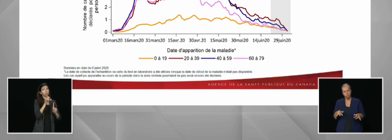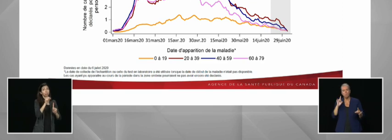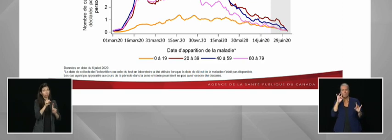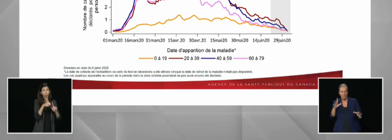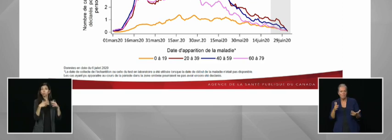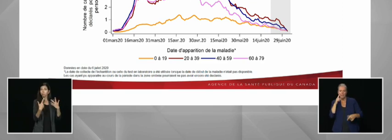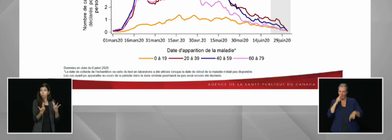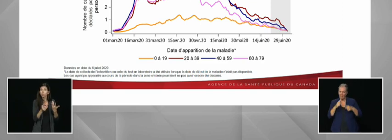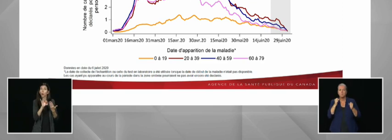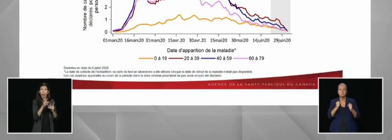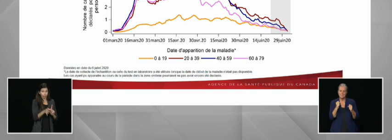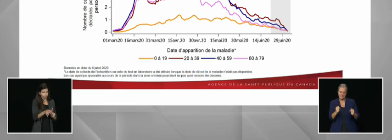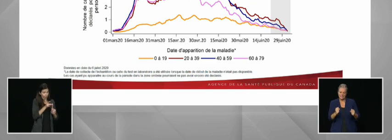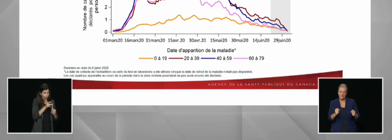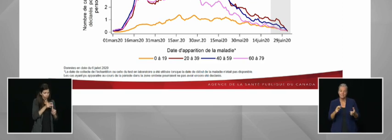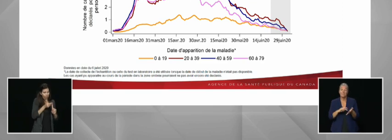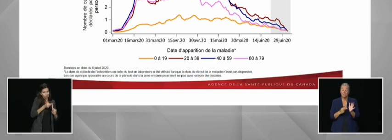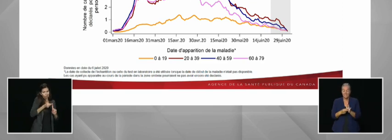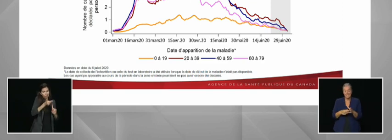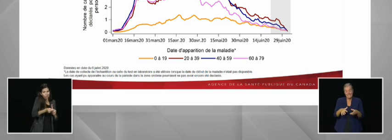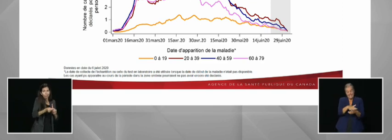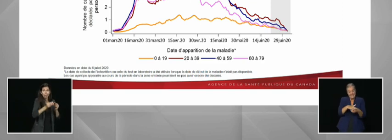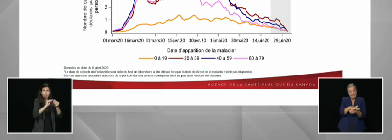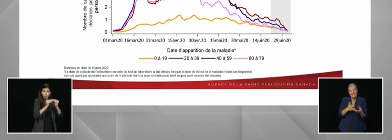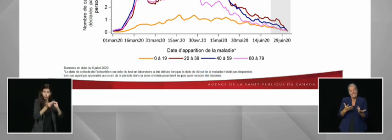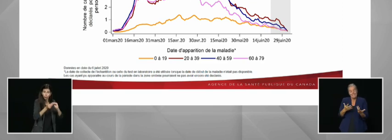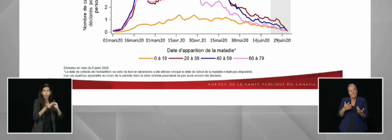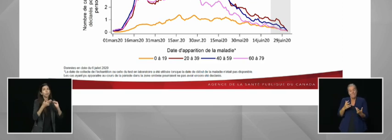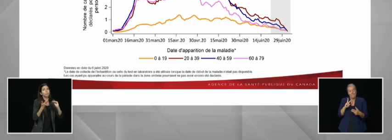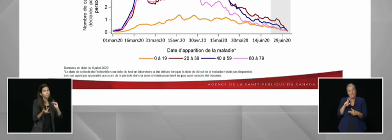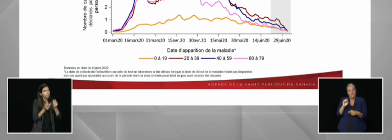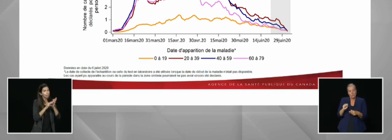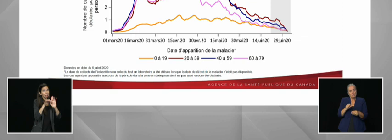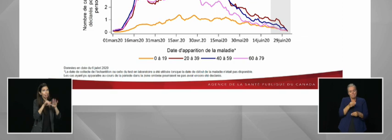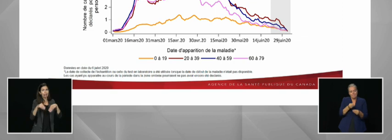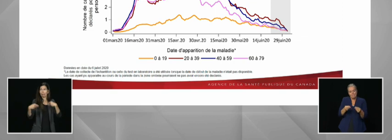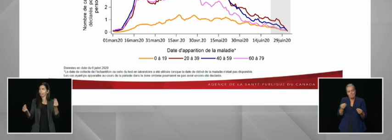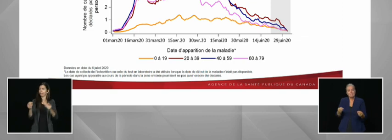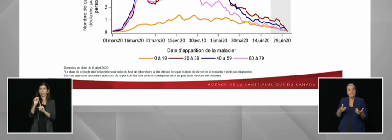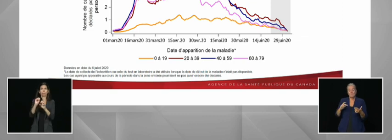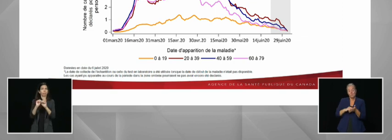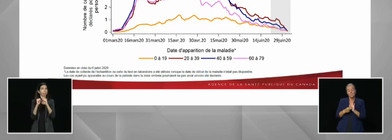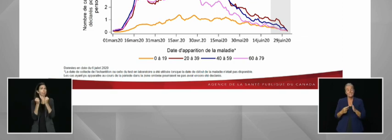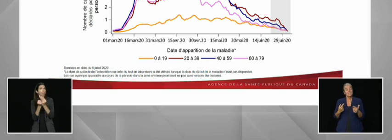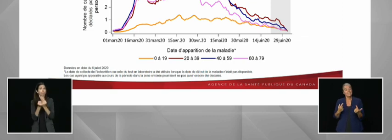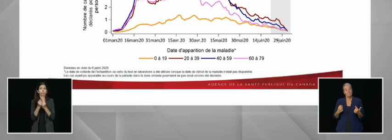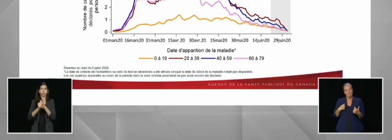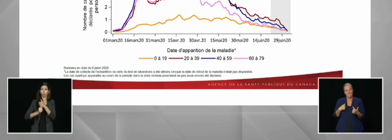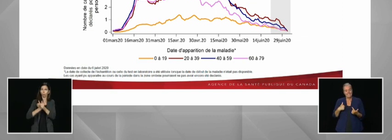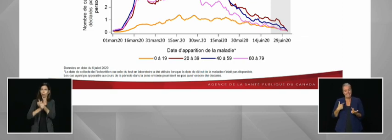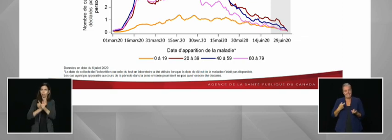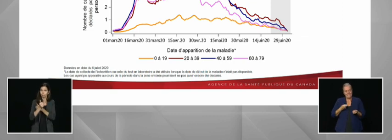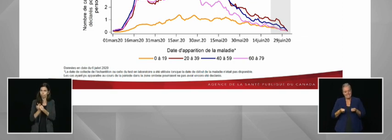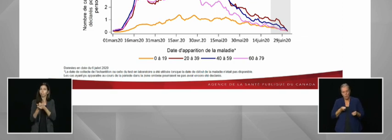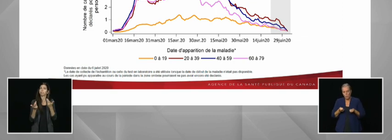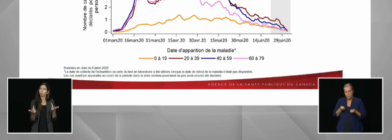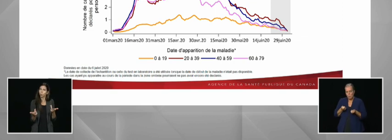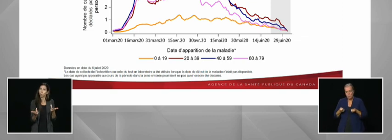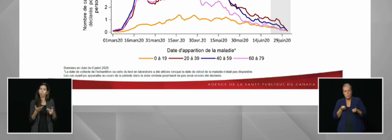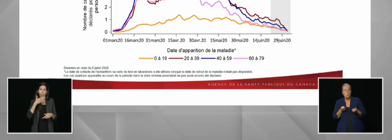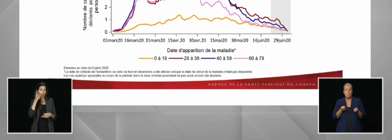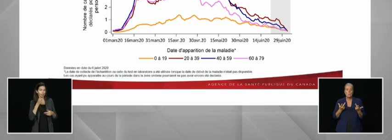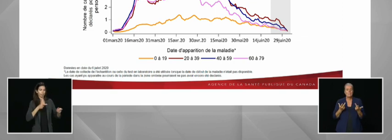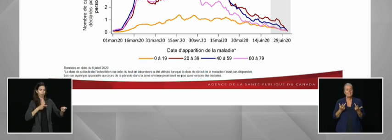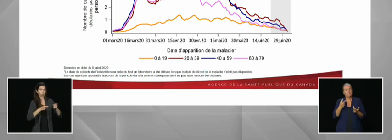le virus et une menace à notre capacité à maintenir le contrôle de l'épidémie. Nous devons nous engager